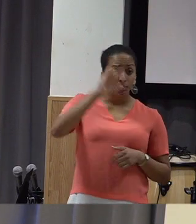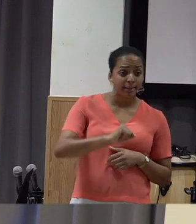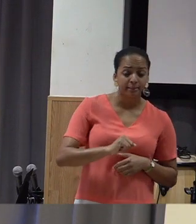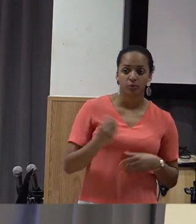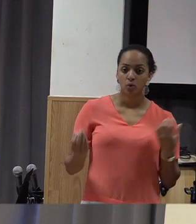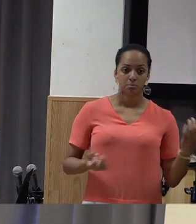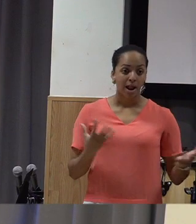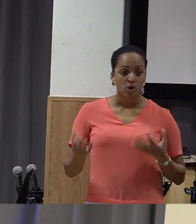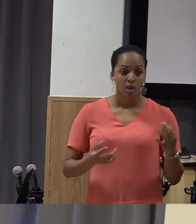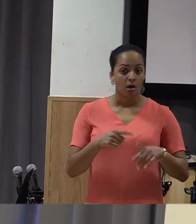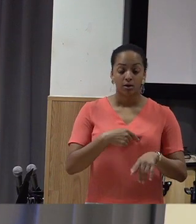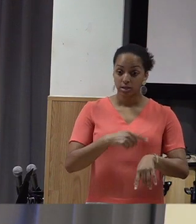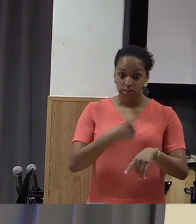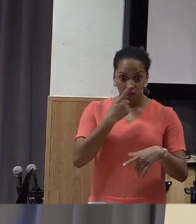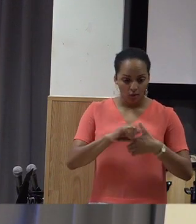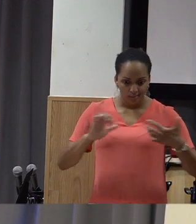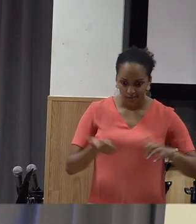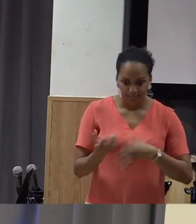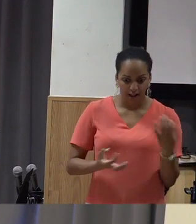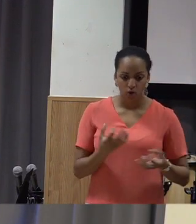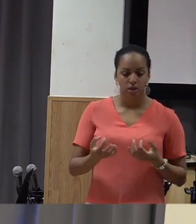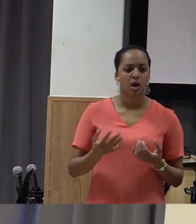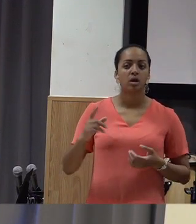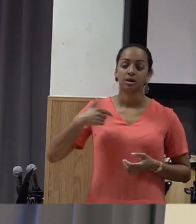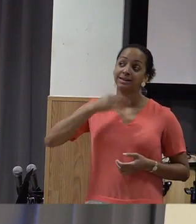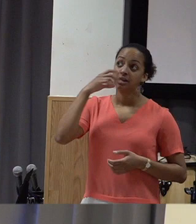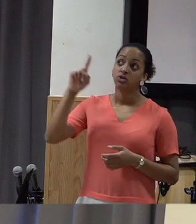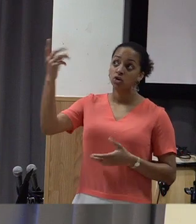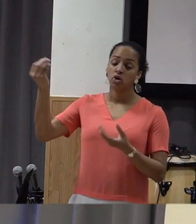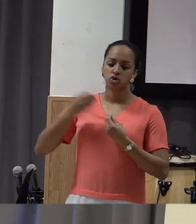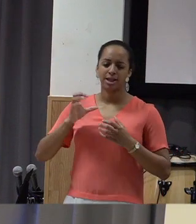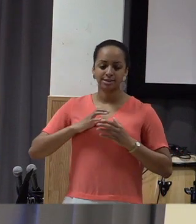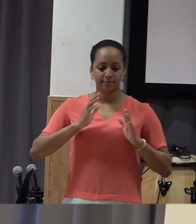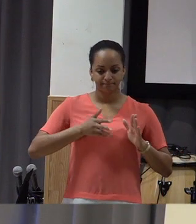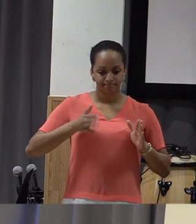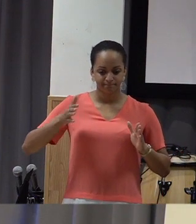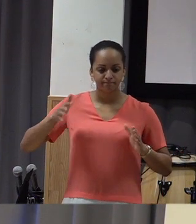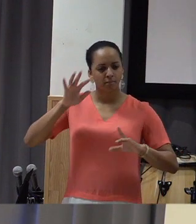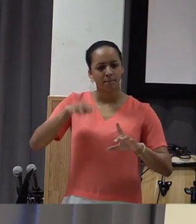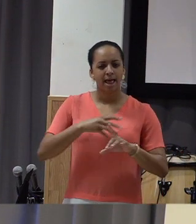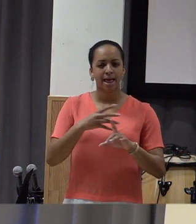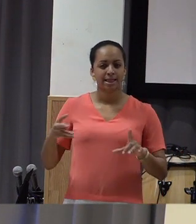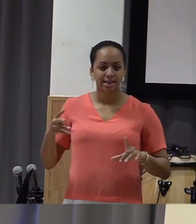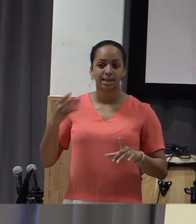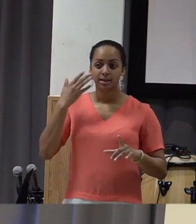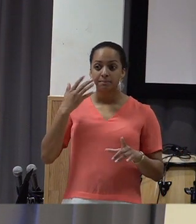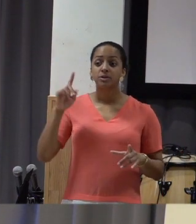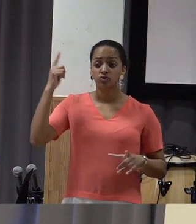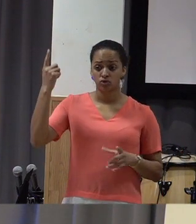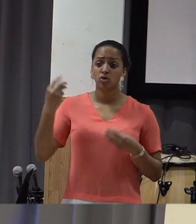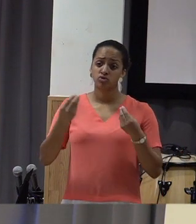d'une mauvaise gestion du temps. Et nous avons demandé à Dieu de mettre de l'ordre dans nos plannings. Je ne sais pas si vous l'avez fait, mais si vous l'avez fait, Dieu vous a donné du temps pour